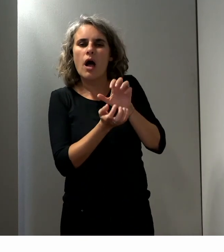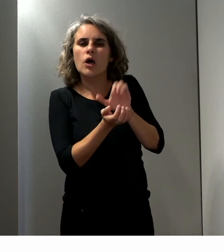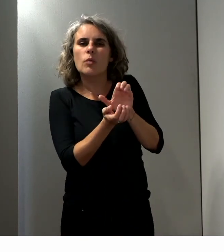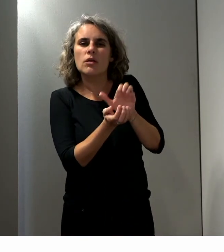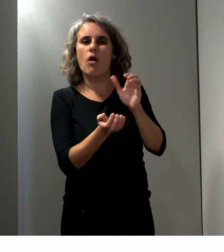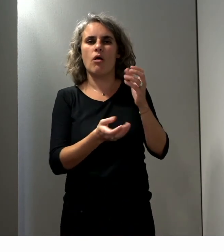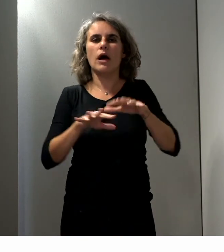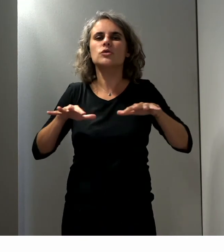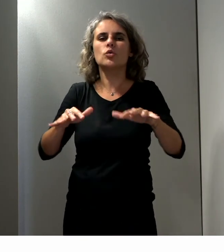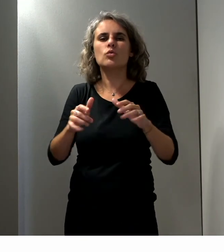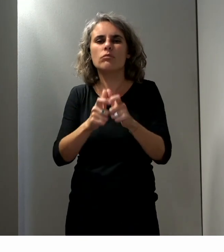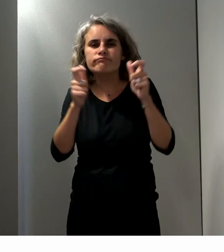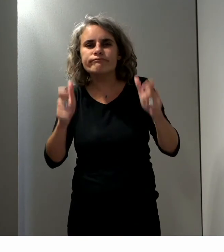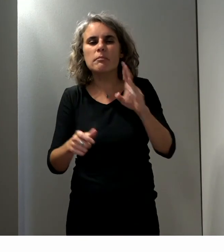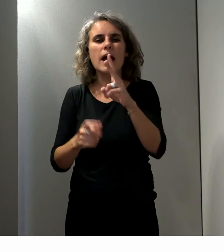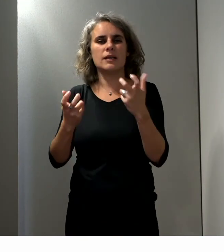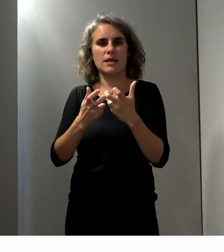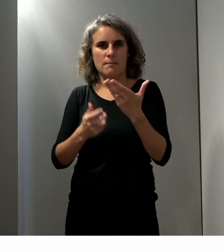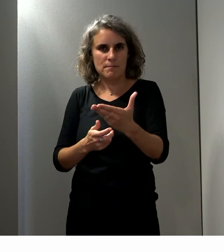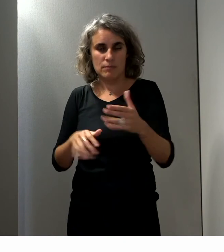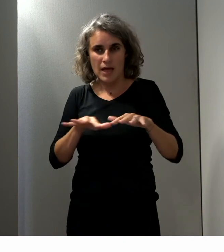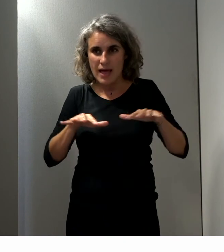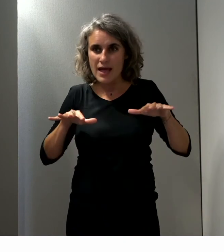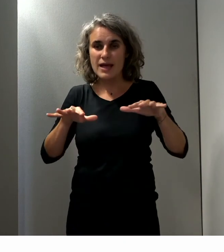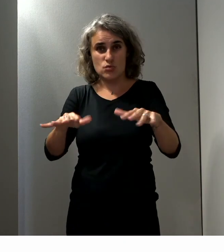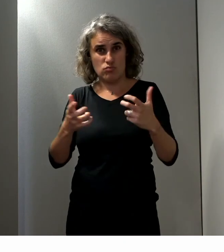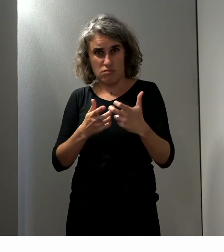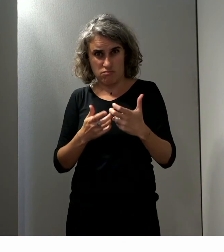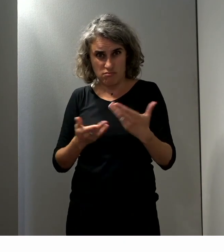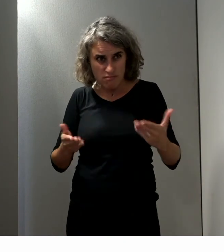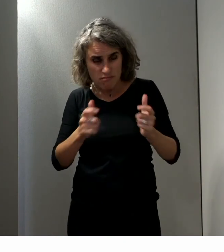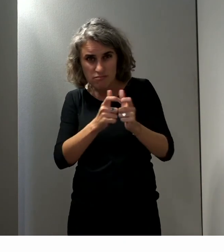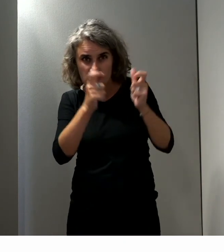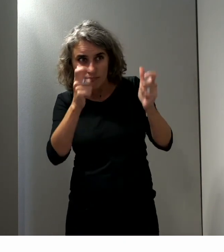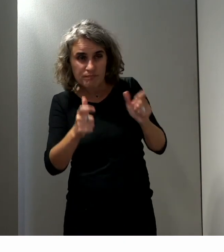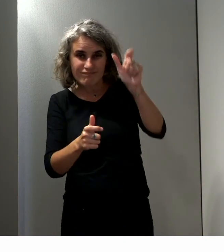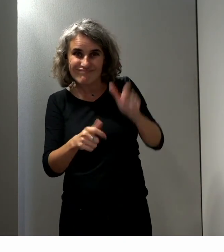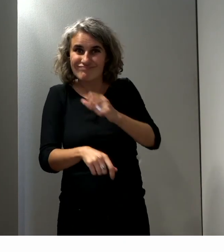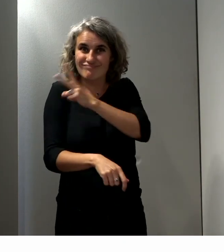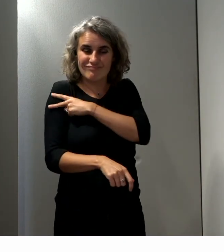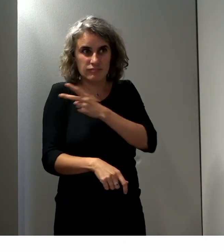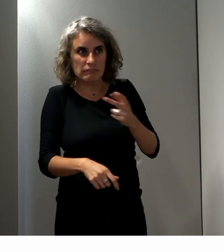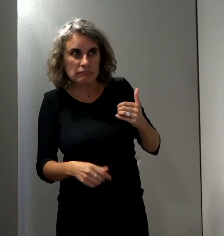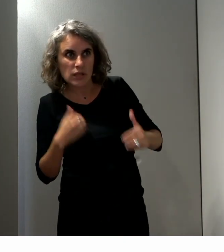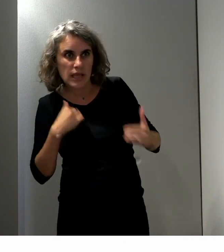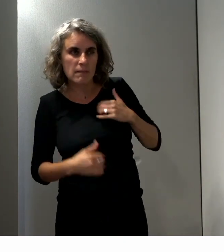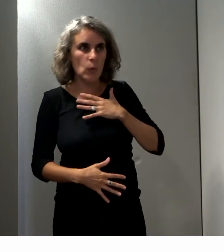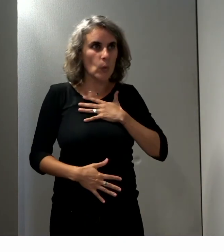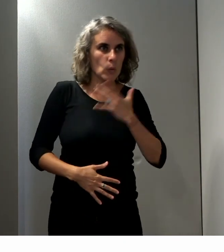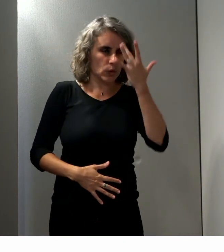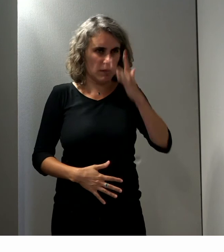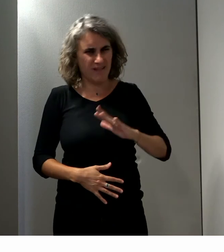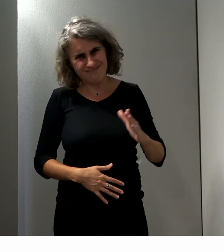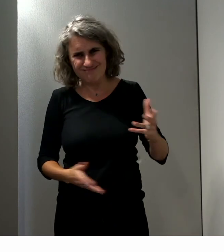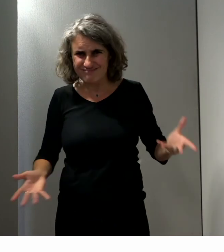Entreprendre Paris, mais d'autres, que justement, que ces réseaux-là non plus n'aient pas peur d'accompagner ces entrepreneurs parce que le handicap est inconnu, que justement des